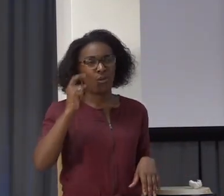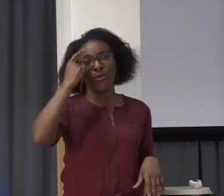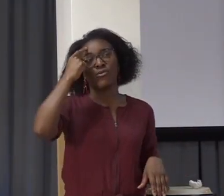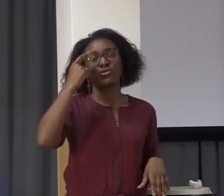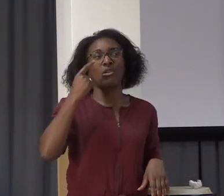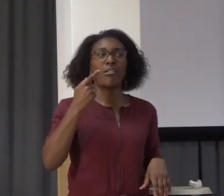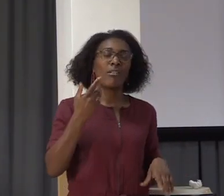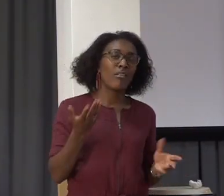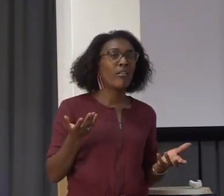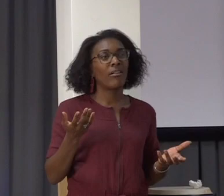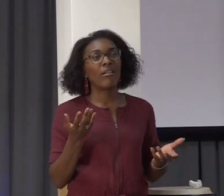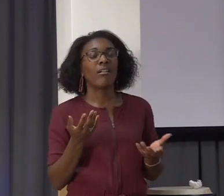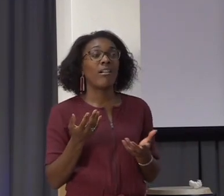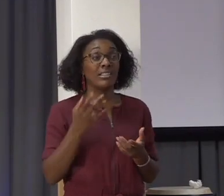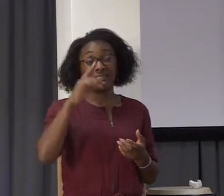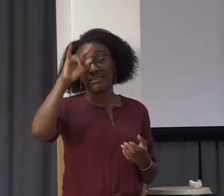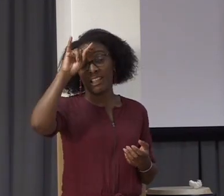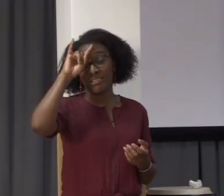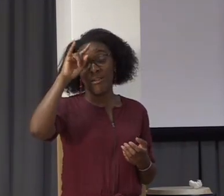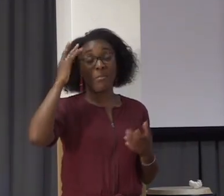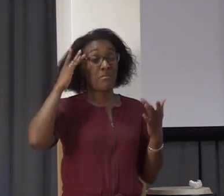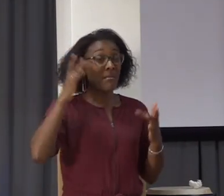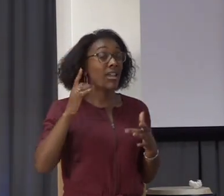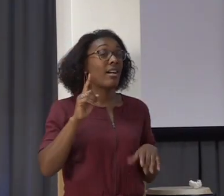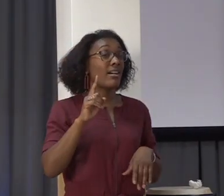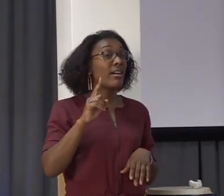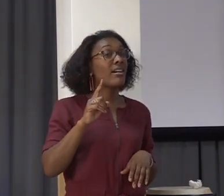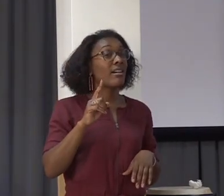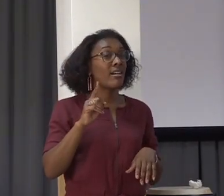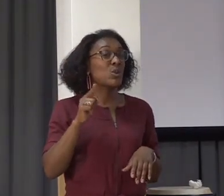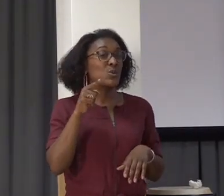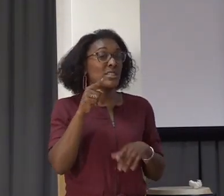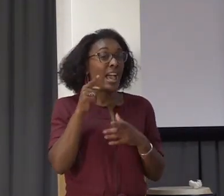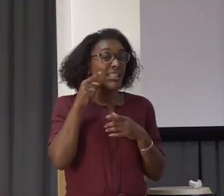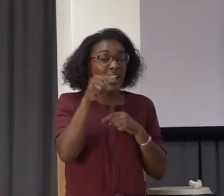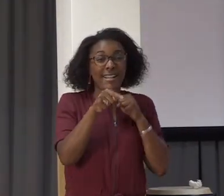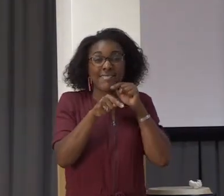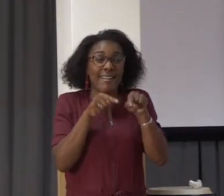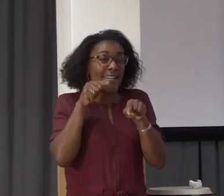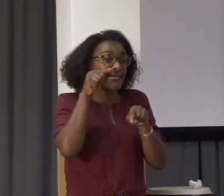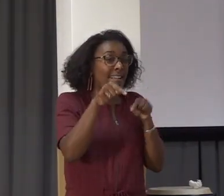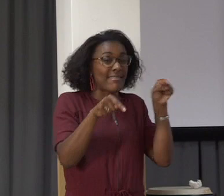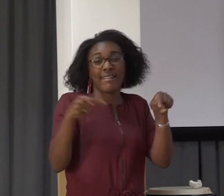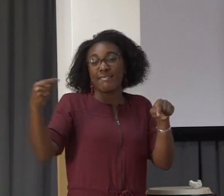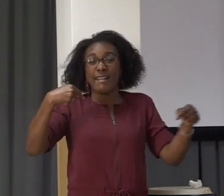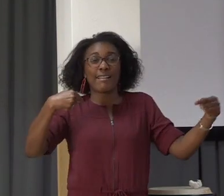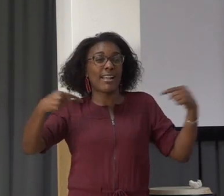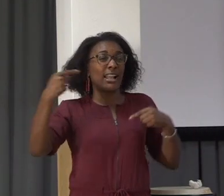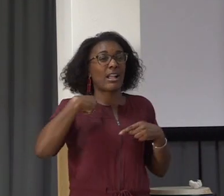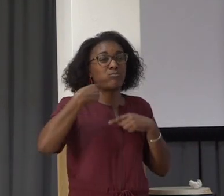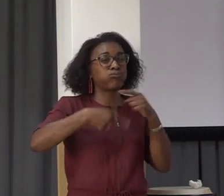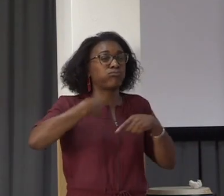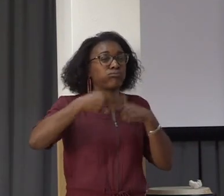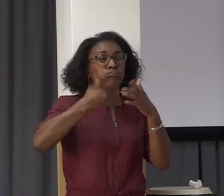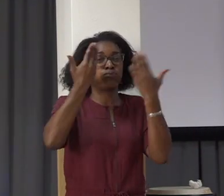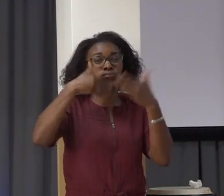vrai, le diable, vraiment, constamment nous attaque. La Bible nous dit dans 1